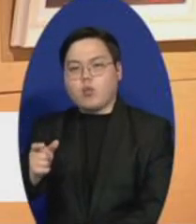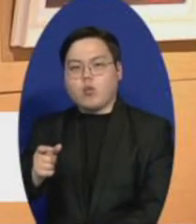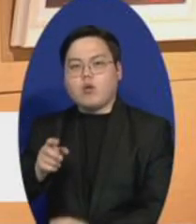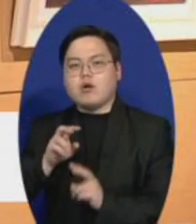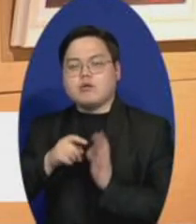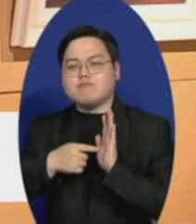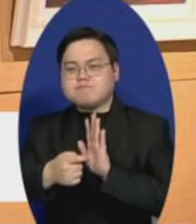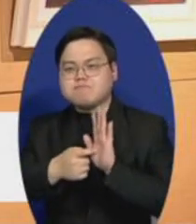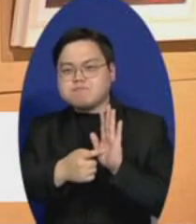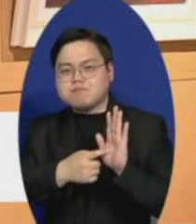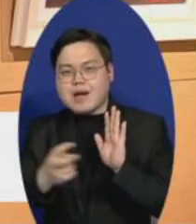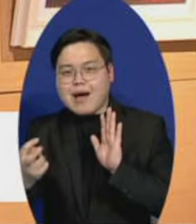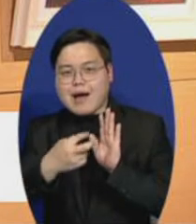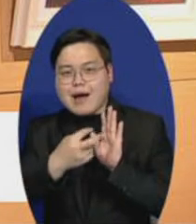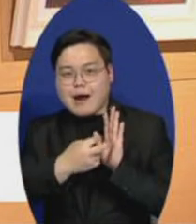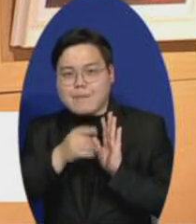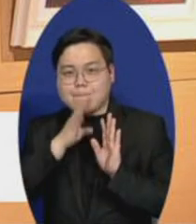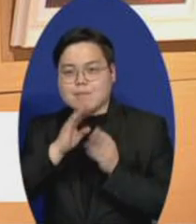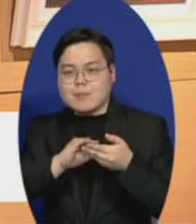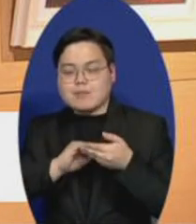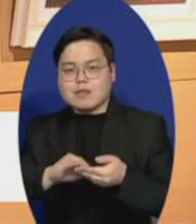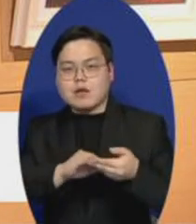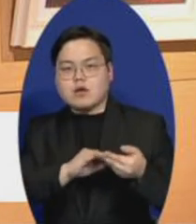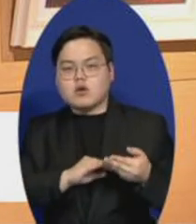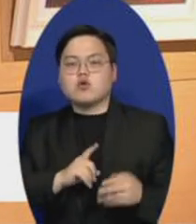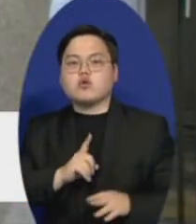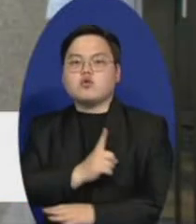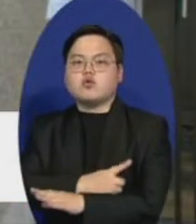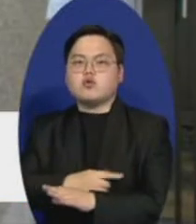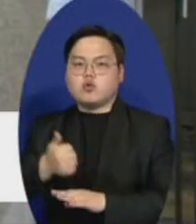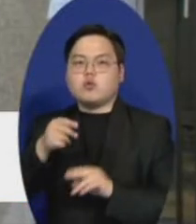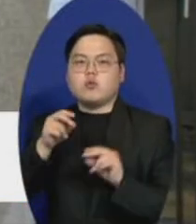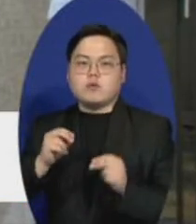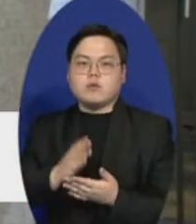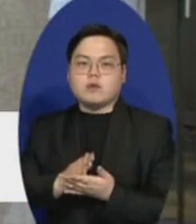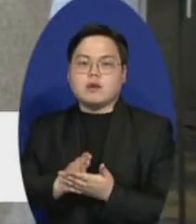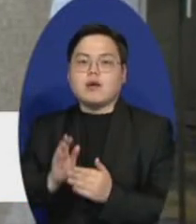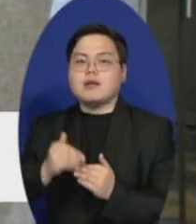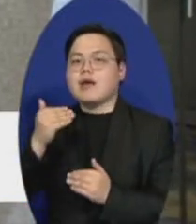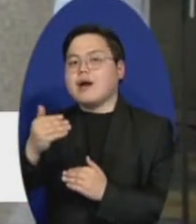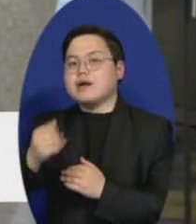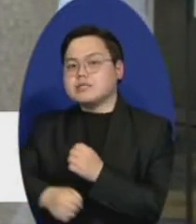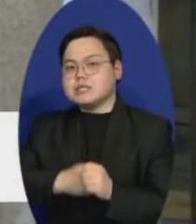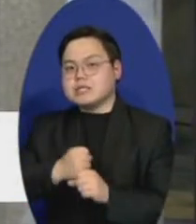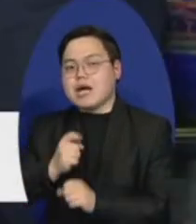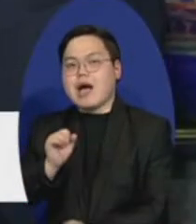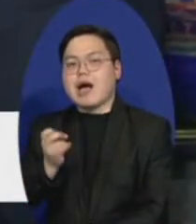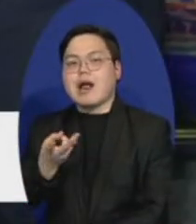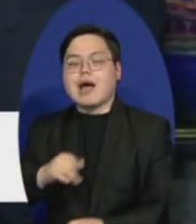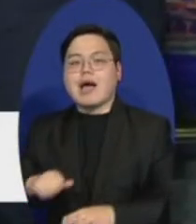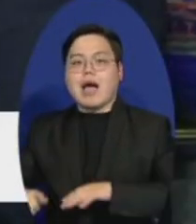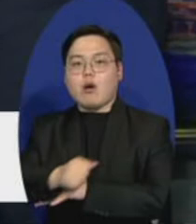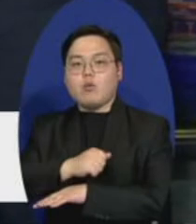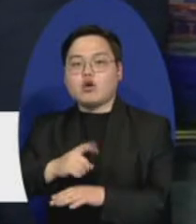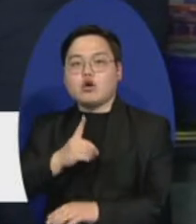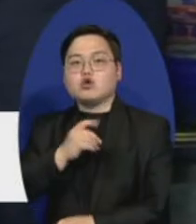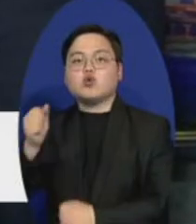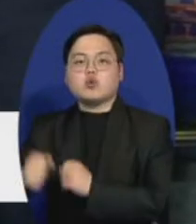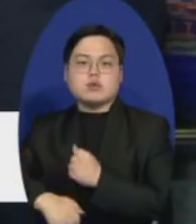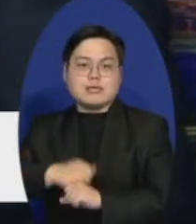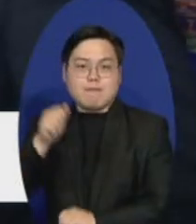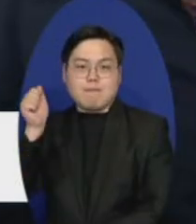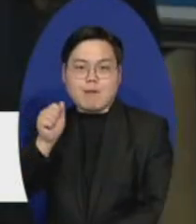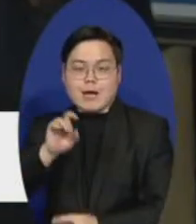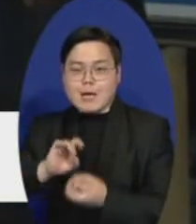одоо танилцуулах маш олон талын ач холбогдолтой. Ирэх жил Архангай аймгийн 100 жилийн ой тохино. Ойн